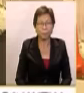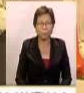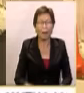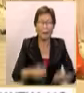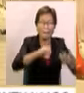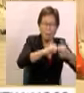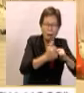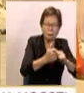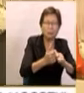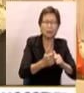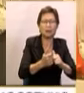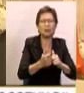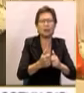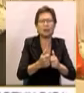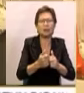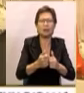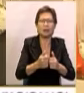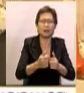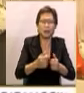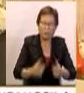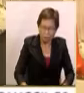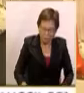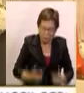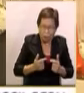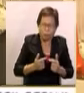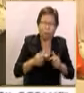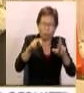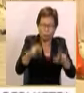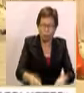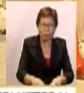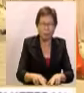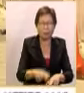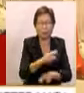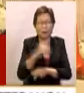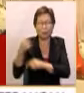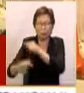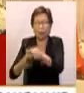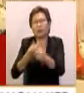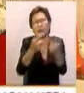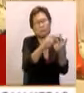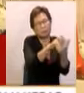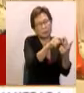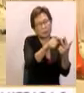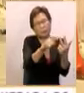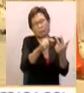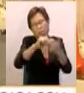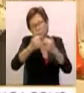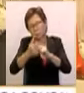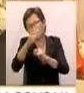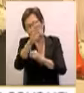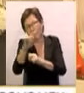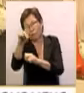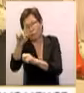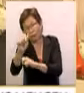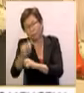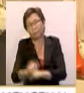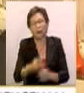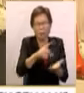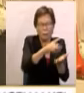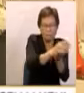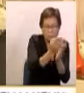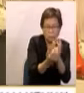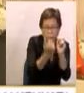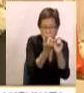Isu sara hidup, pembangunan dan pewarisan. Itu tiga masalah utama FELDA. Menerusi